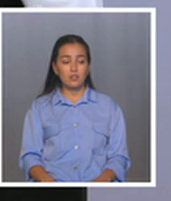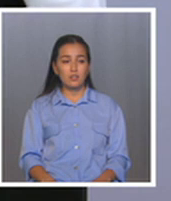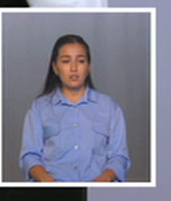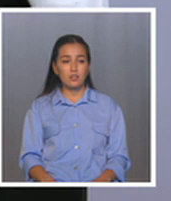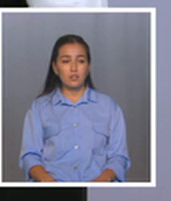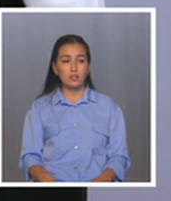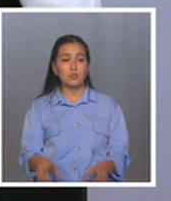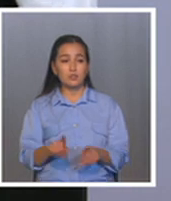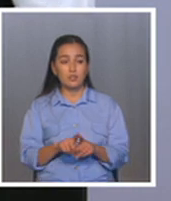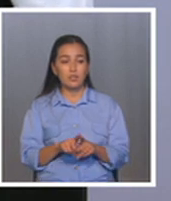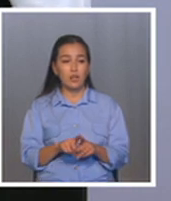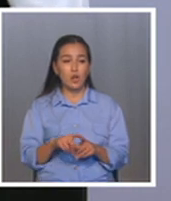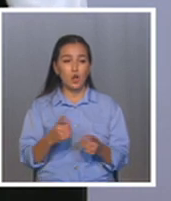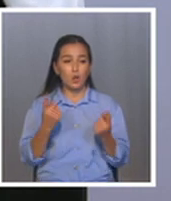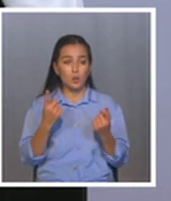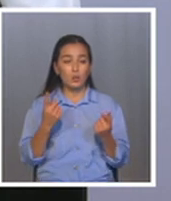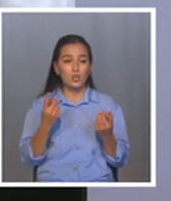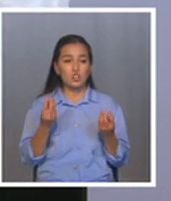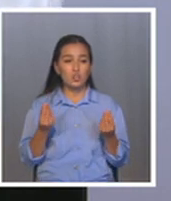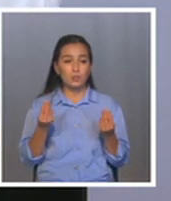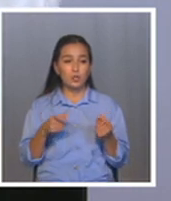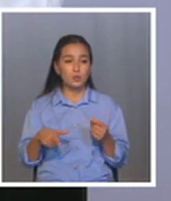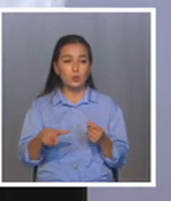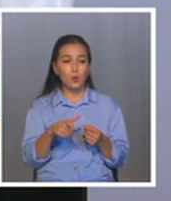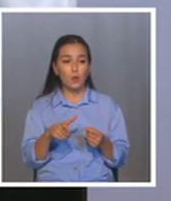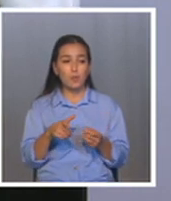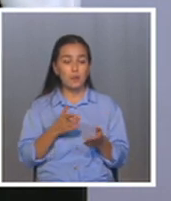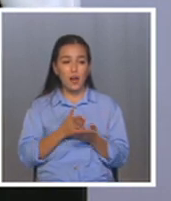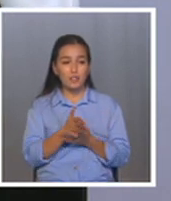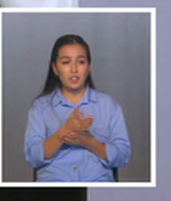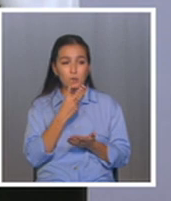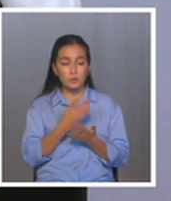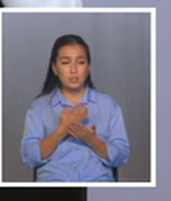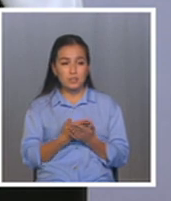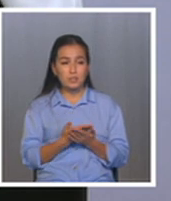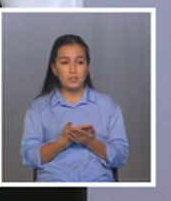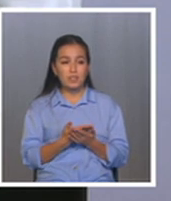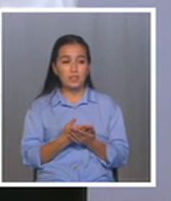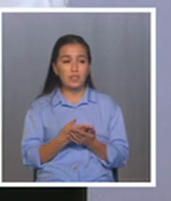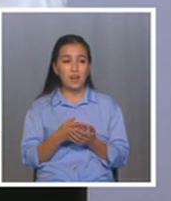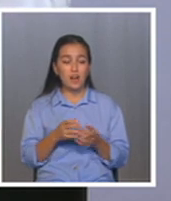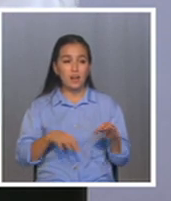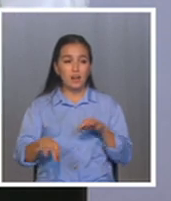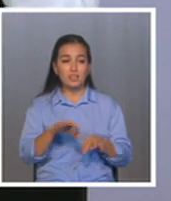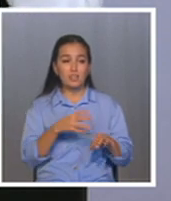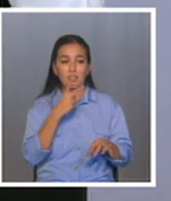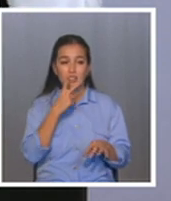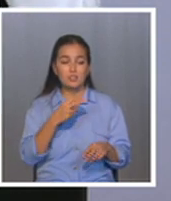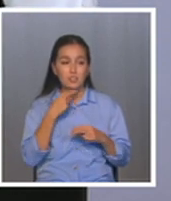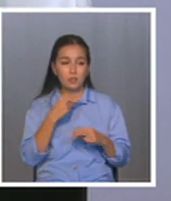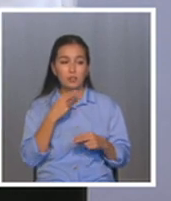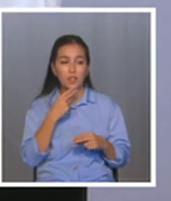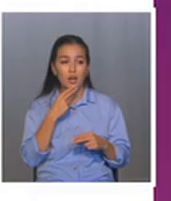Сонымен оқушылар, Ұлы Жібек жолдарын бағыттарын көрсететін картаға назар аударайық.